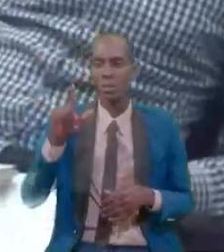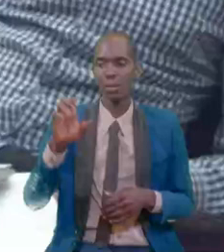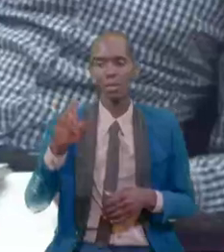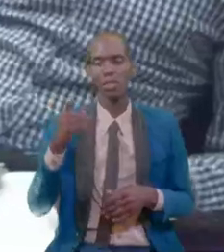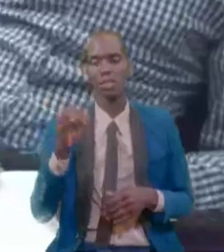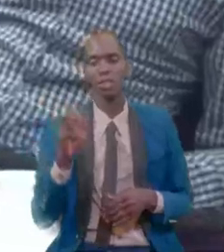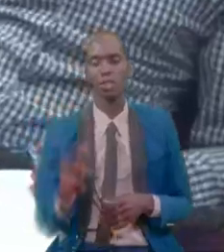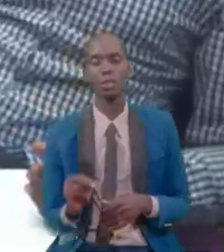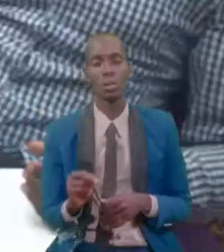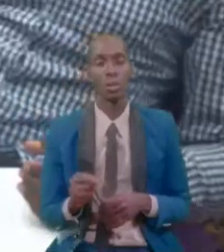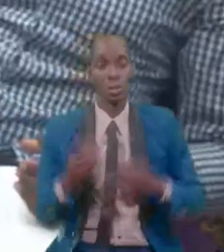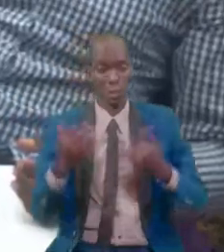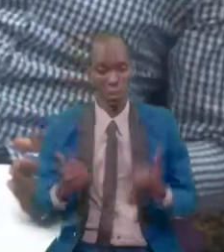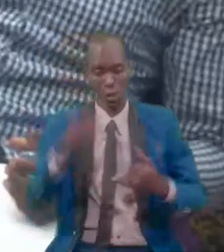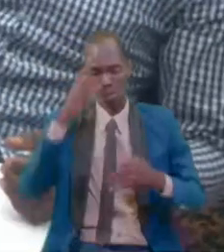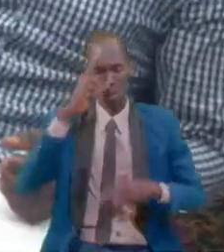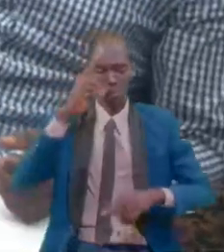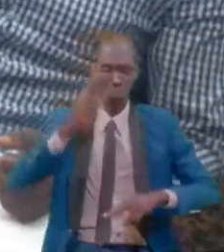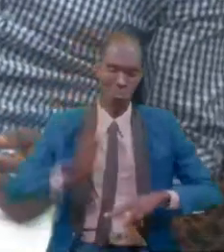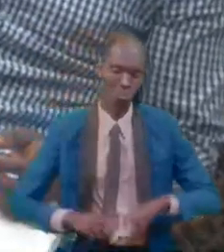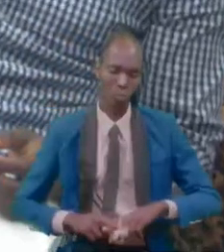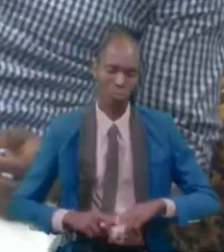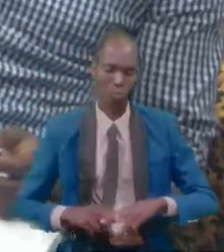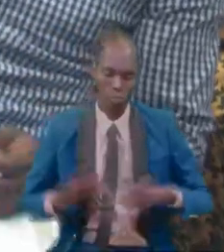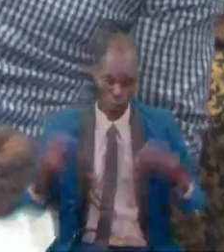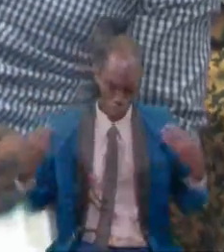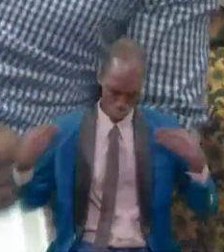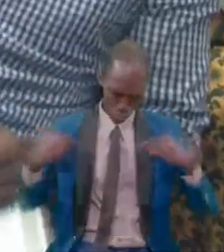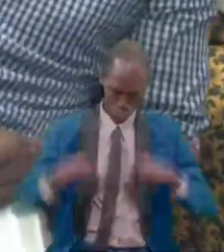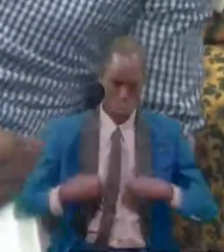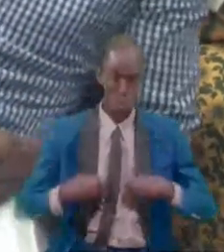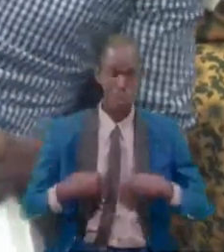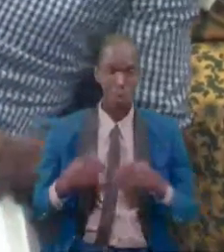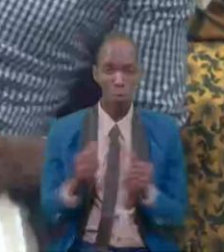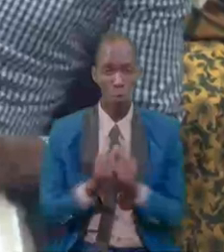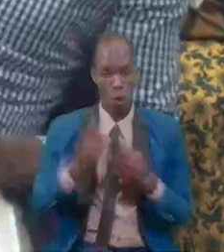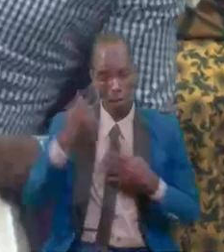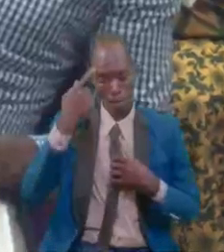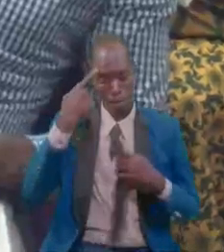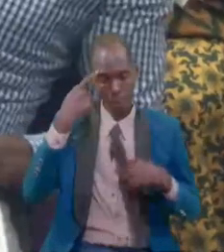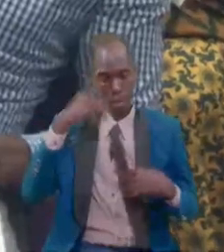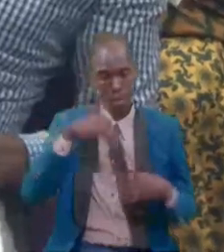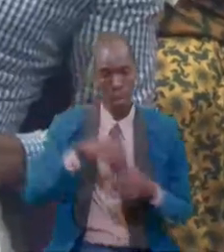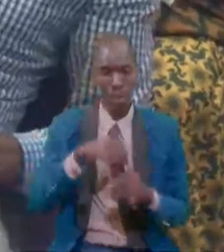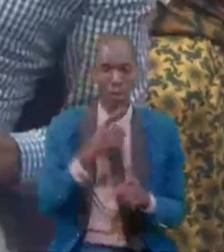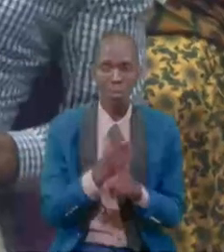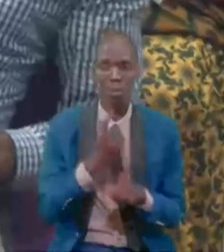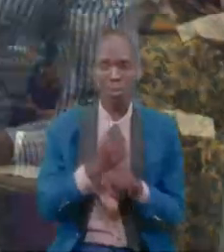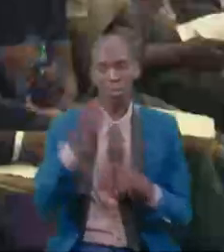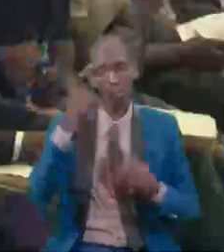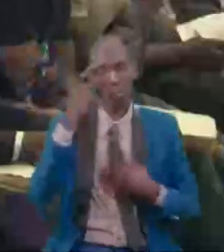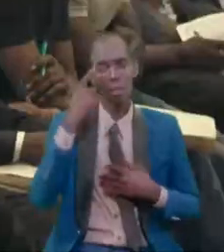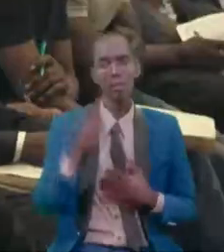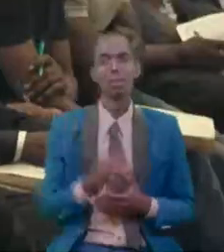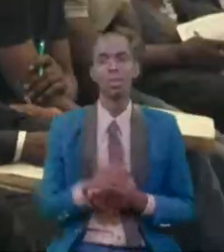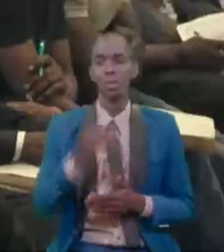pas qui avait eu la légion, assis, vêtu et dans son bon sens. Quelqu'un là-bas, dans votre